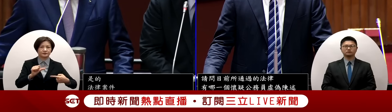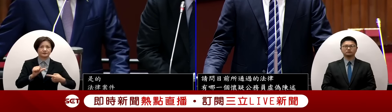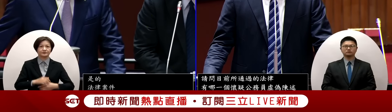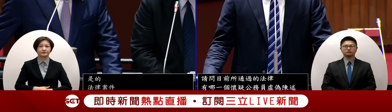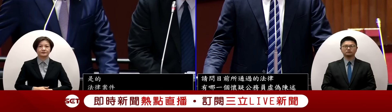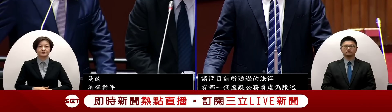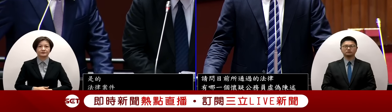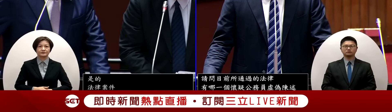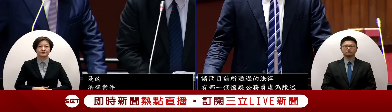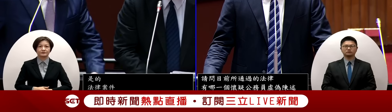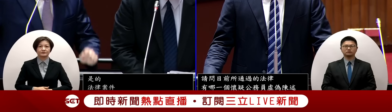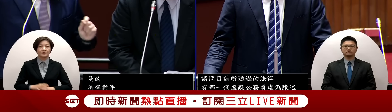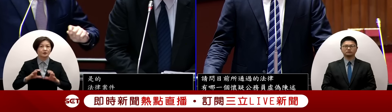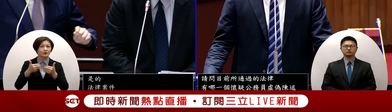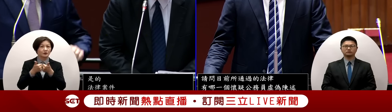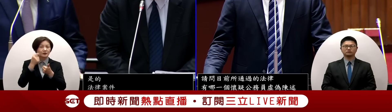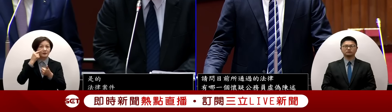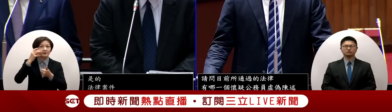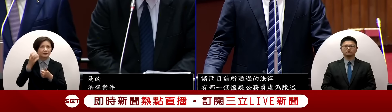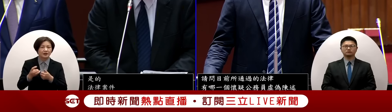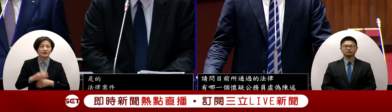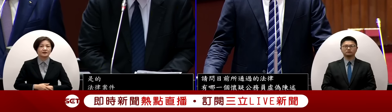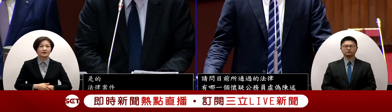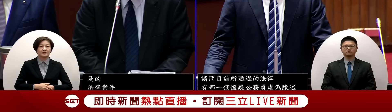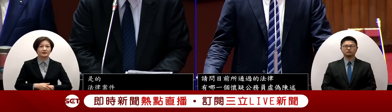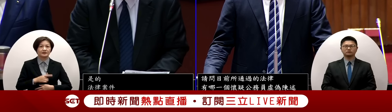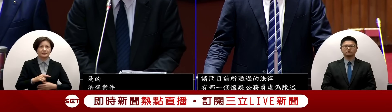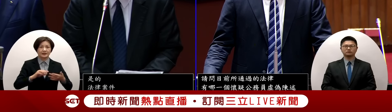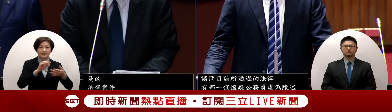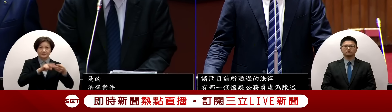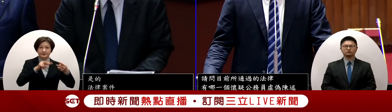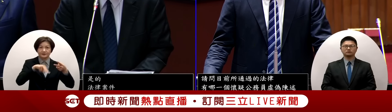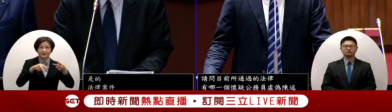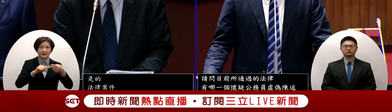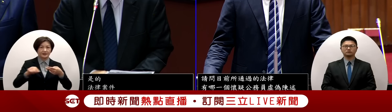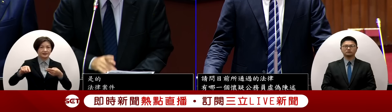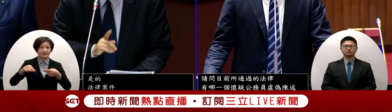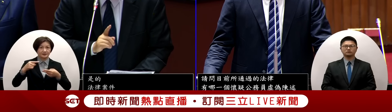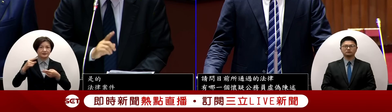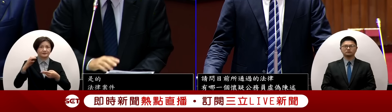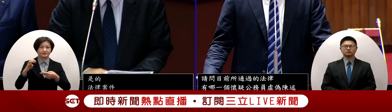偏敏藐视国会罪以及那个刑法141条之一的